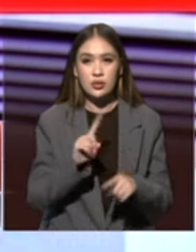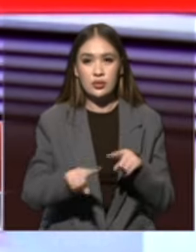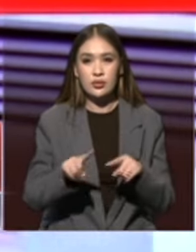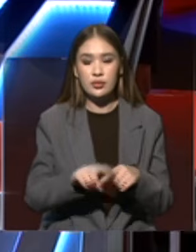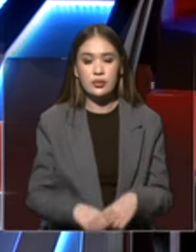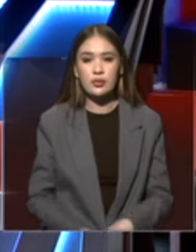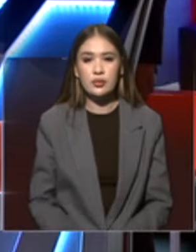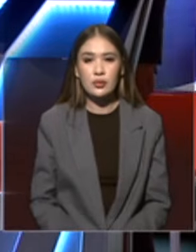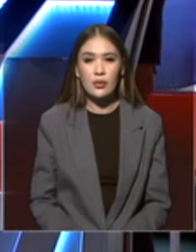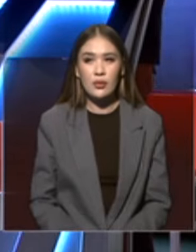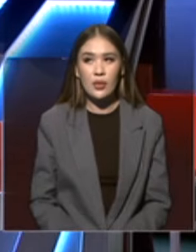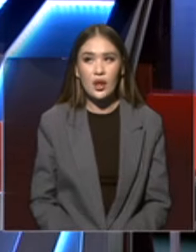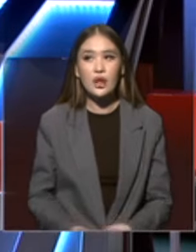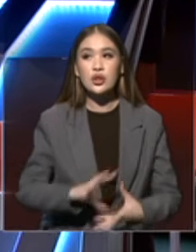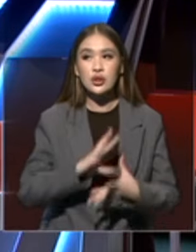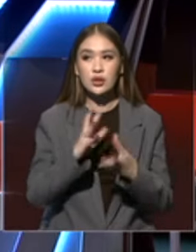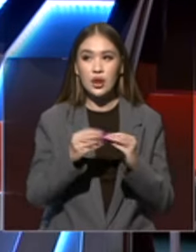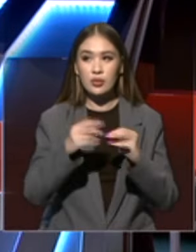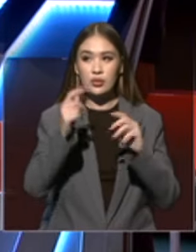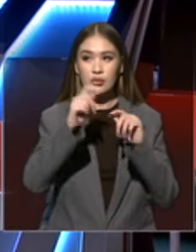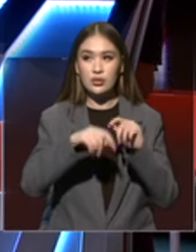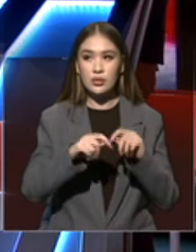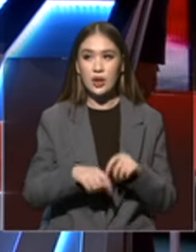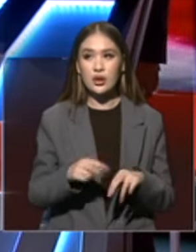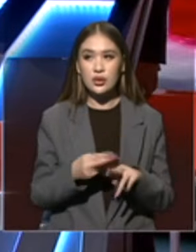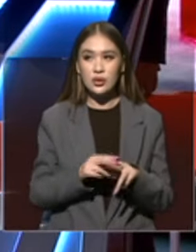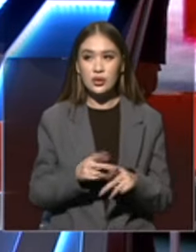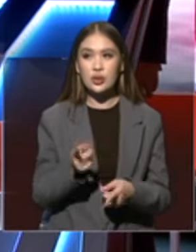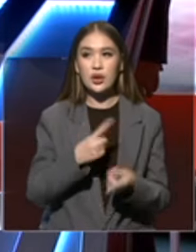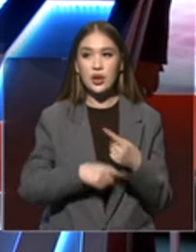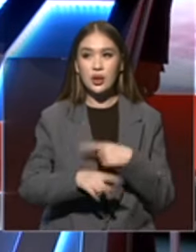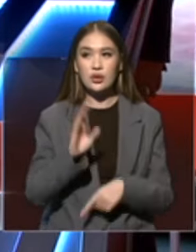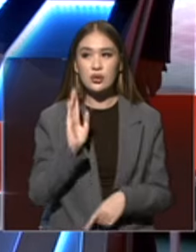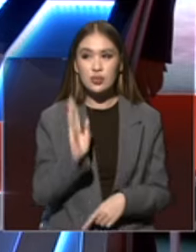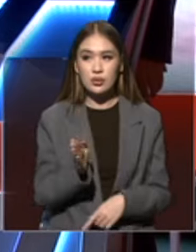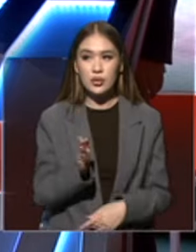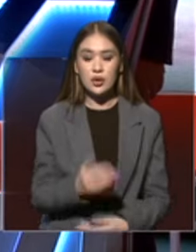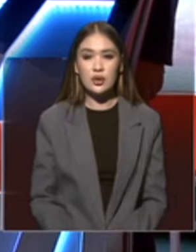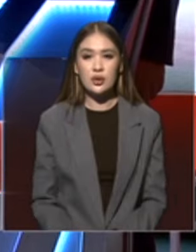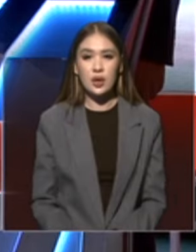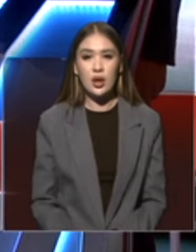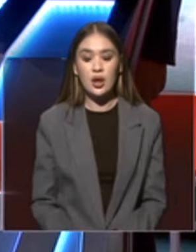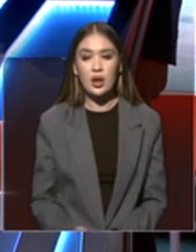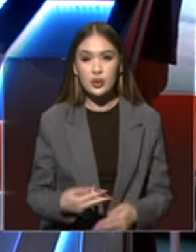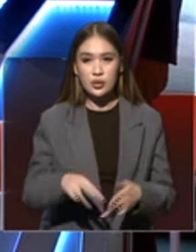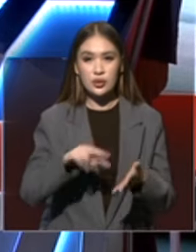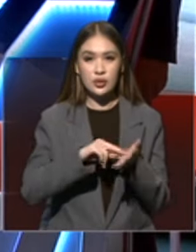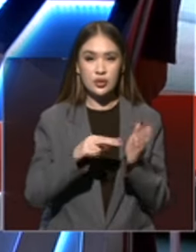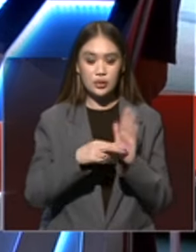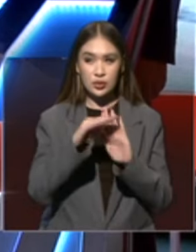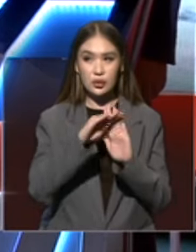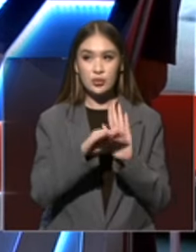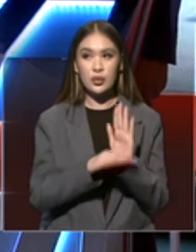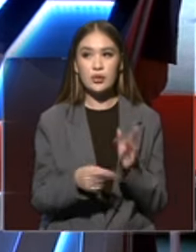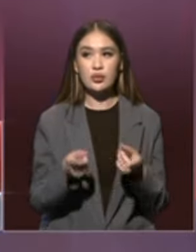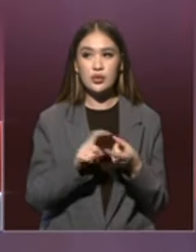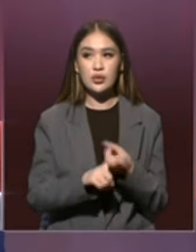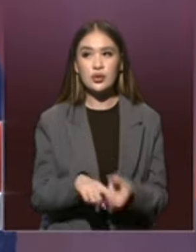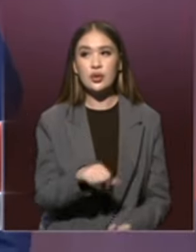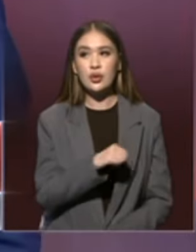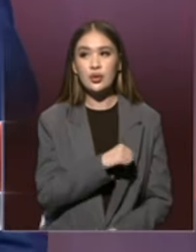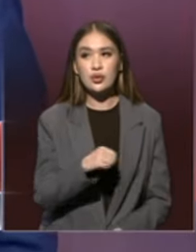Жалпы бағалау жөнінде тағы да кейін ораласыздар. Айта беріңіз, айта беріңіз. Менің жобам бойынша бар ғой. Иә. Біз өзі бар